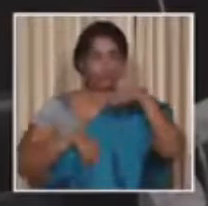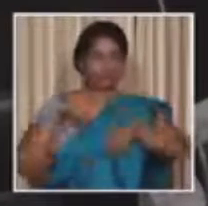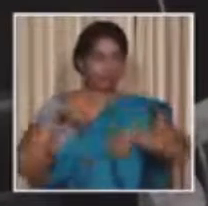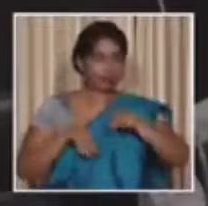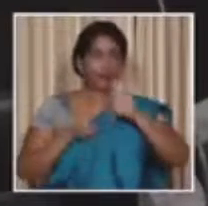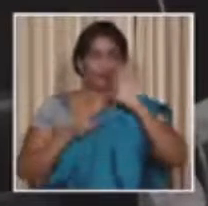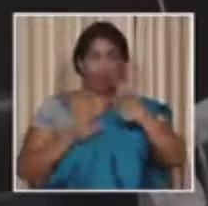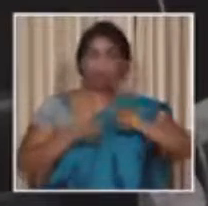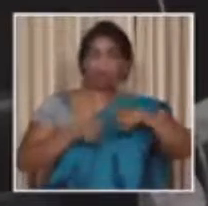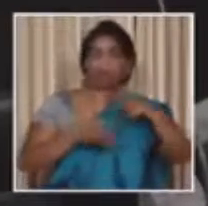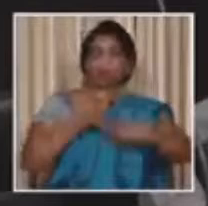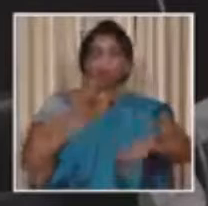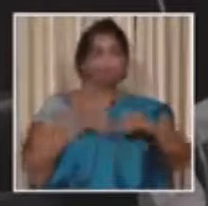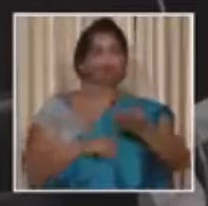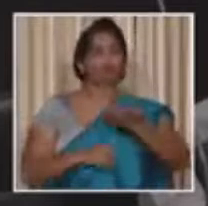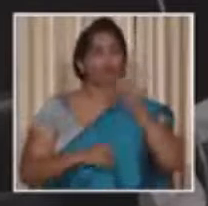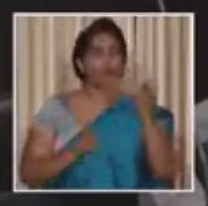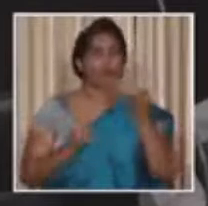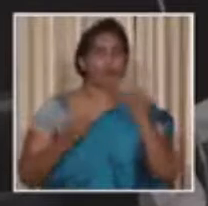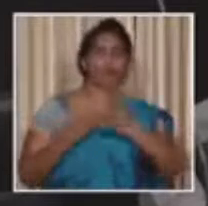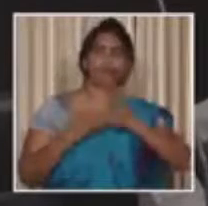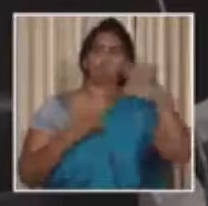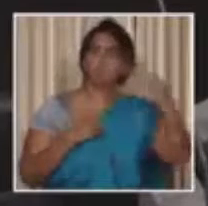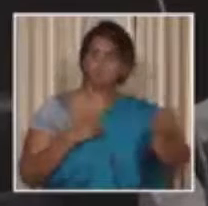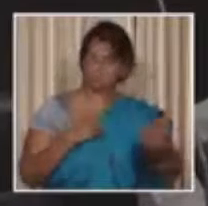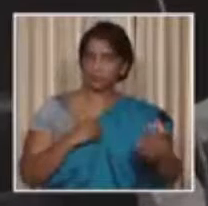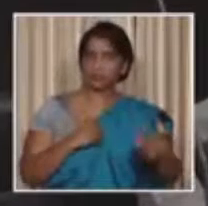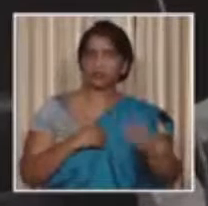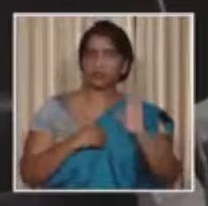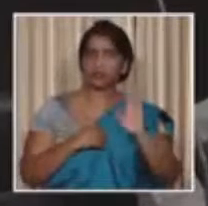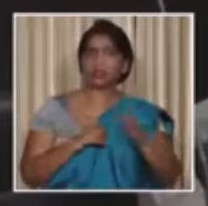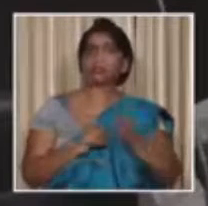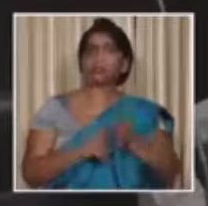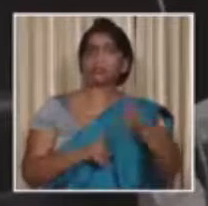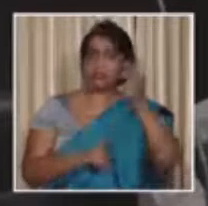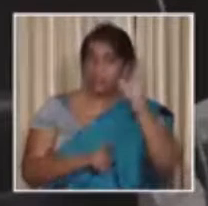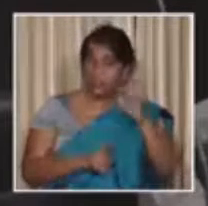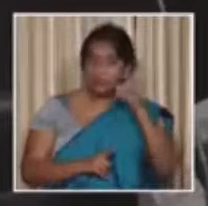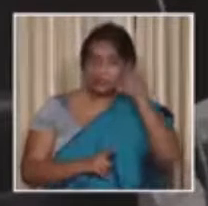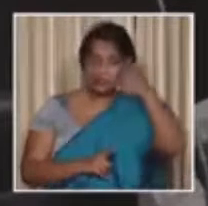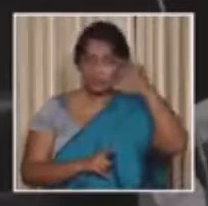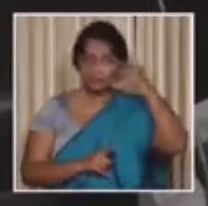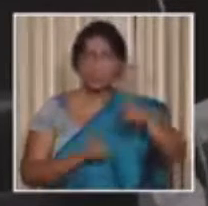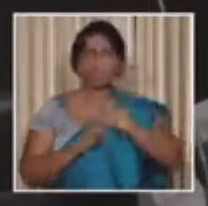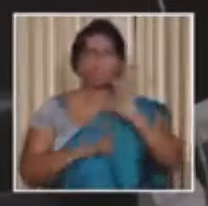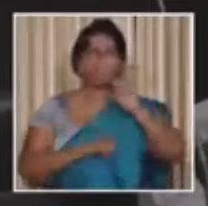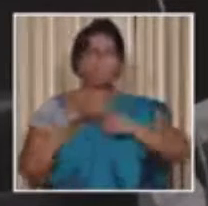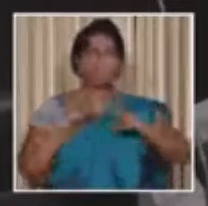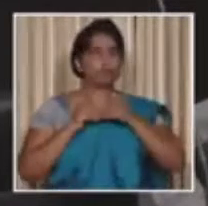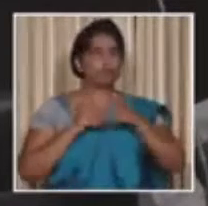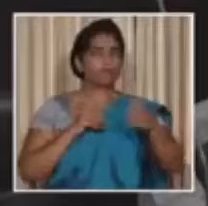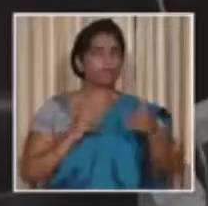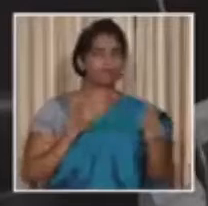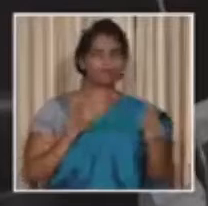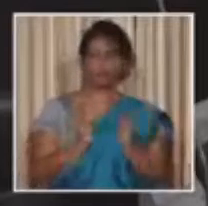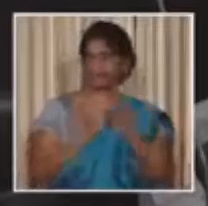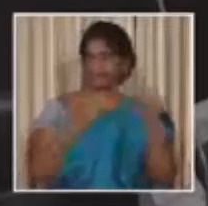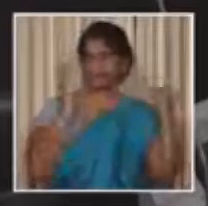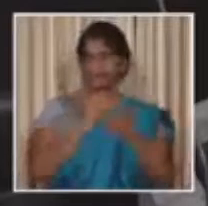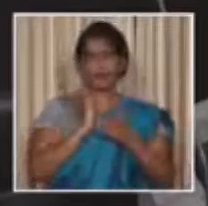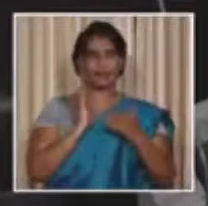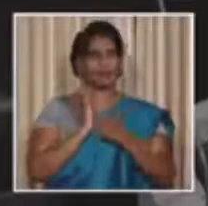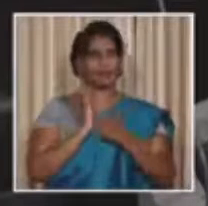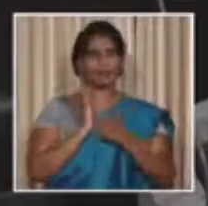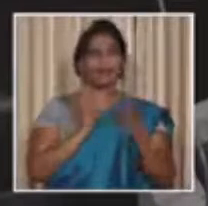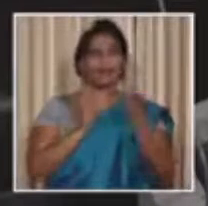නමුත් අනිත් මැතිවරණ පුළුවන් වෙනවා ඒ විතරක් නෙවෙයි ජනාධිපතිවරයාට හිතරොත් මේ පාර්ලිමේන්තුව පවත්වගෙන යන එක මලෑණයක් කියලා